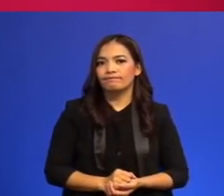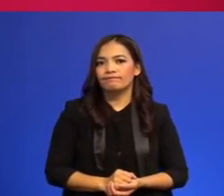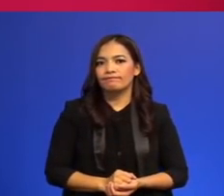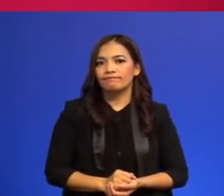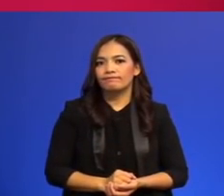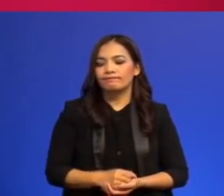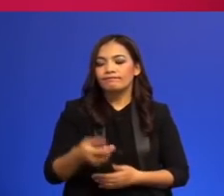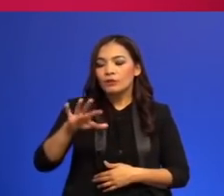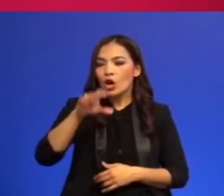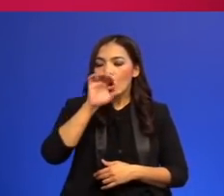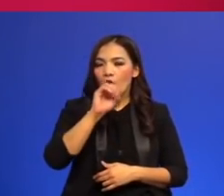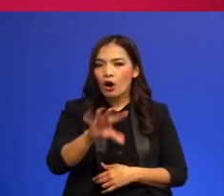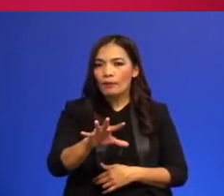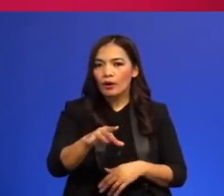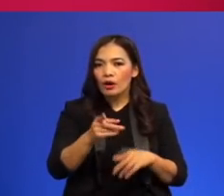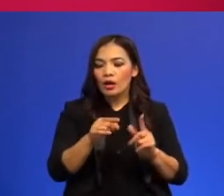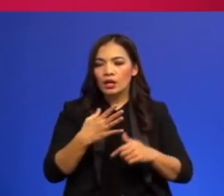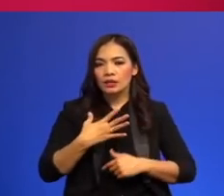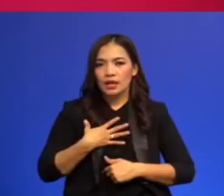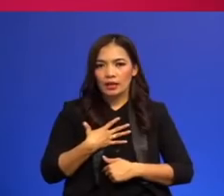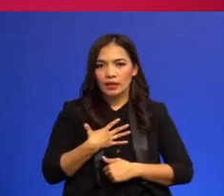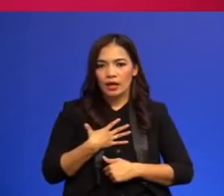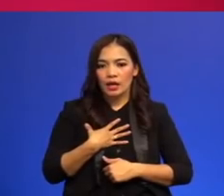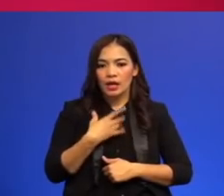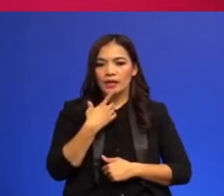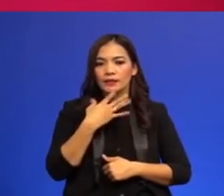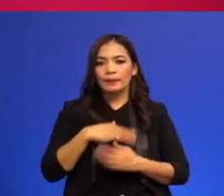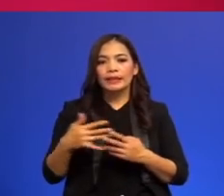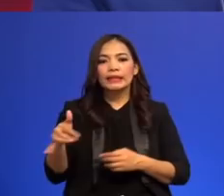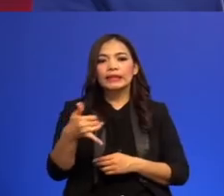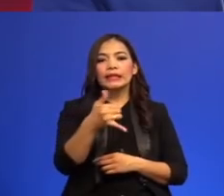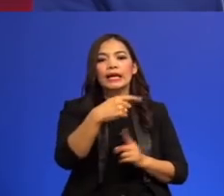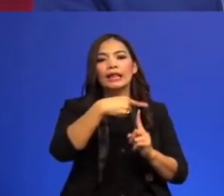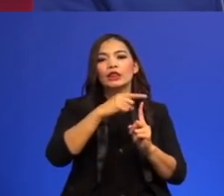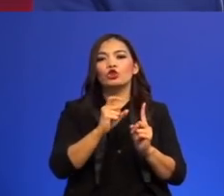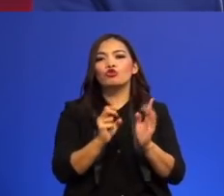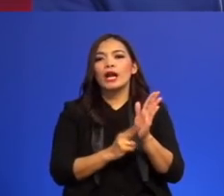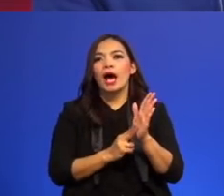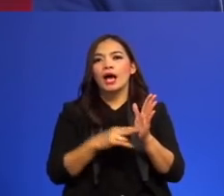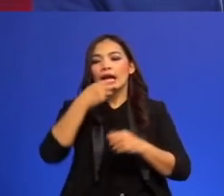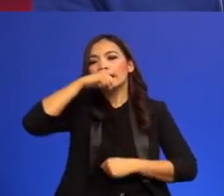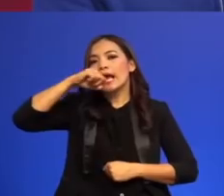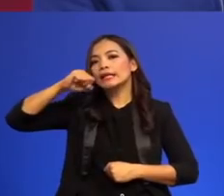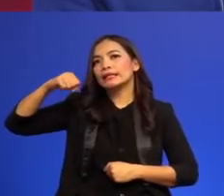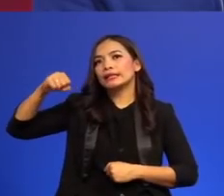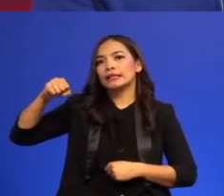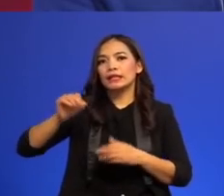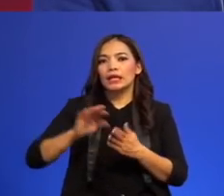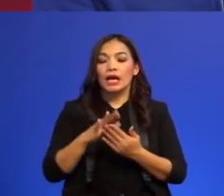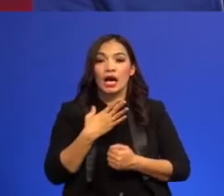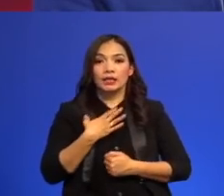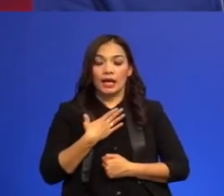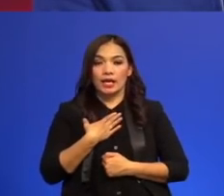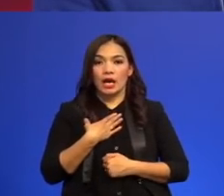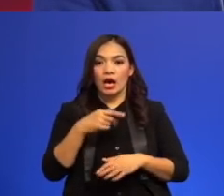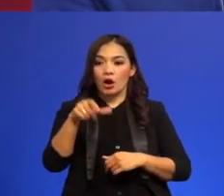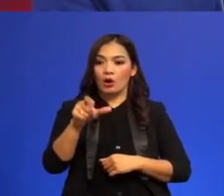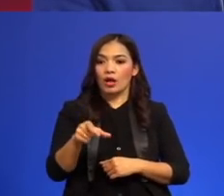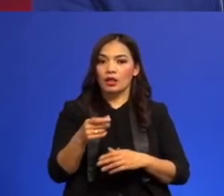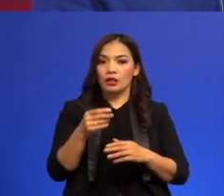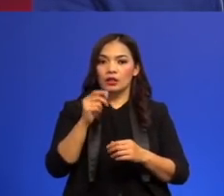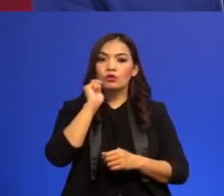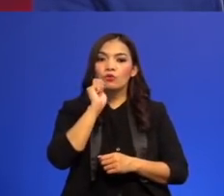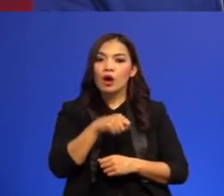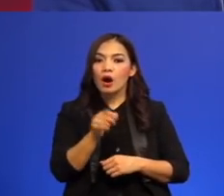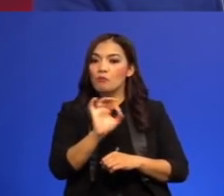Mungkin ada orang berkata, ya Pak, saya ikan tunanya, saya dagingnya, saya hamnya. Atas saya orang tua, Pak.